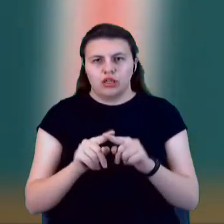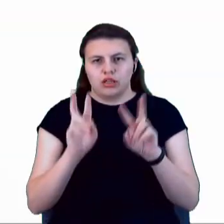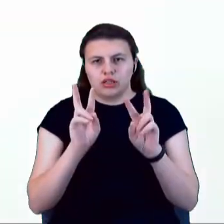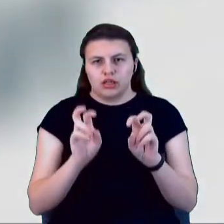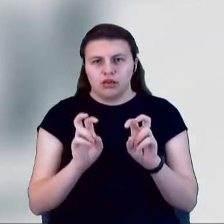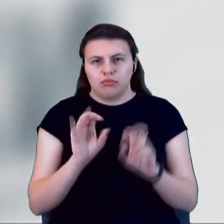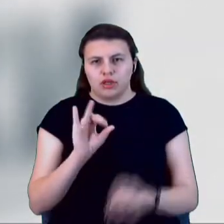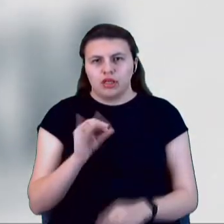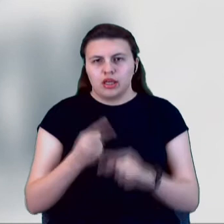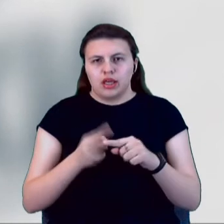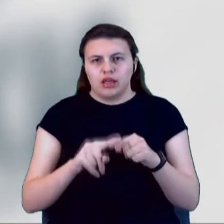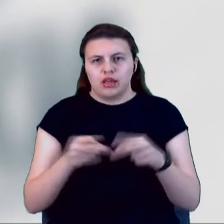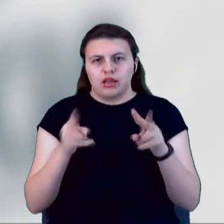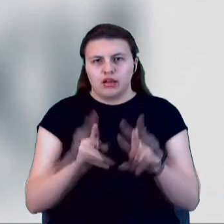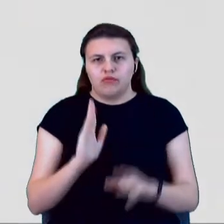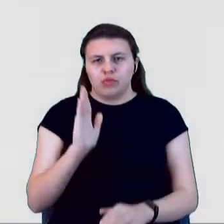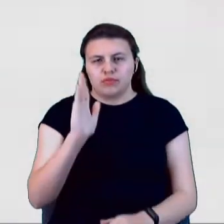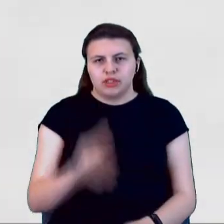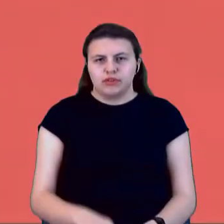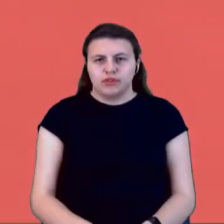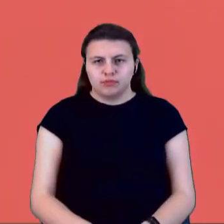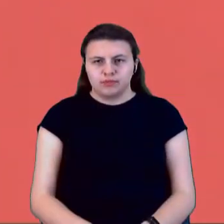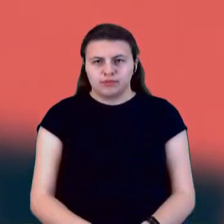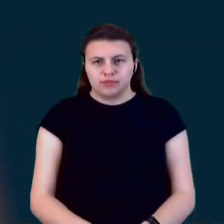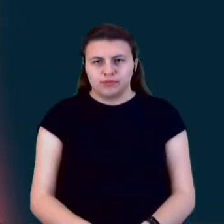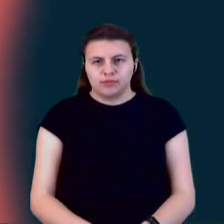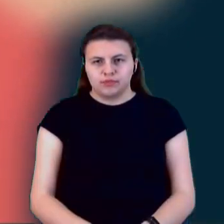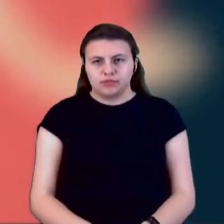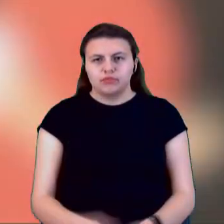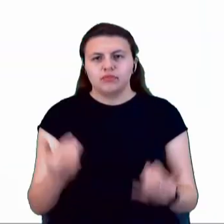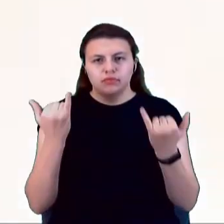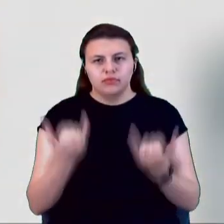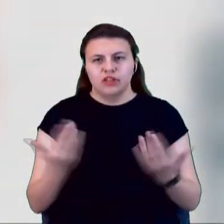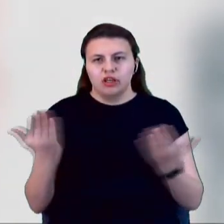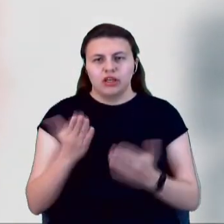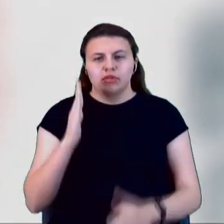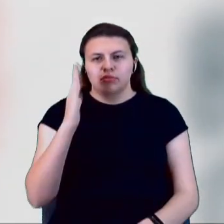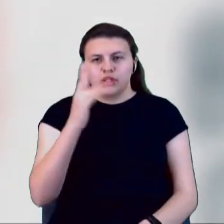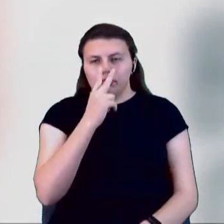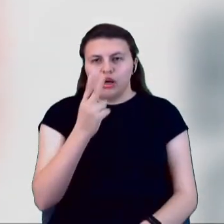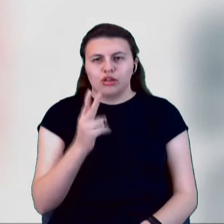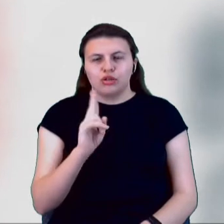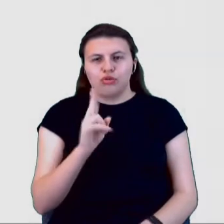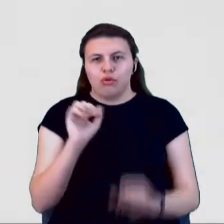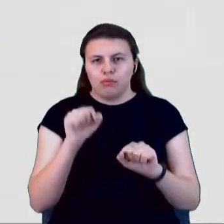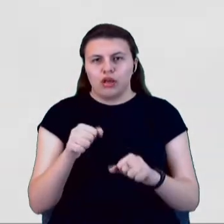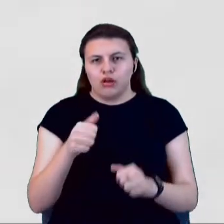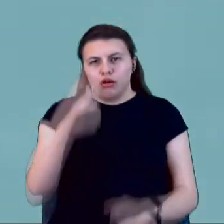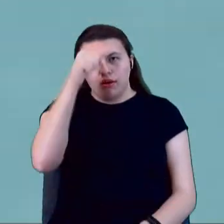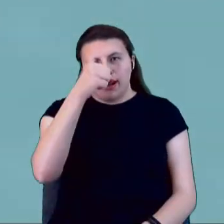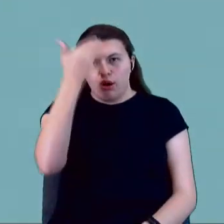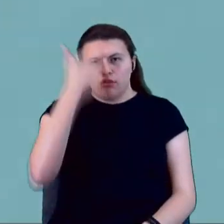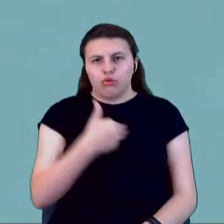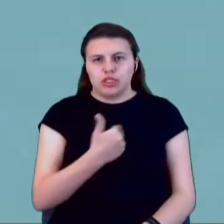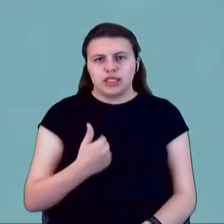это осталось в перспективе. Зараз, які перспективи ви бачите, хто б міг, окрім греко-католицької церкви,